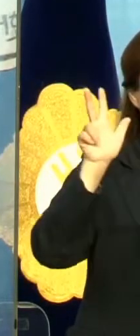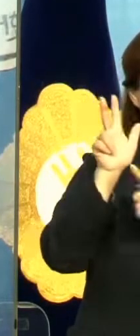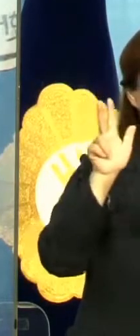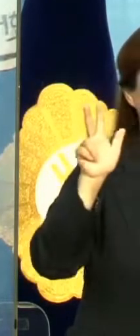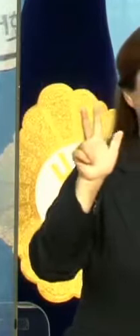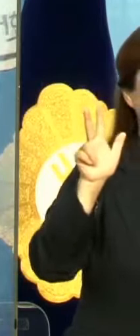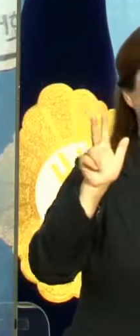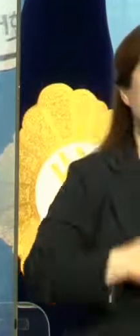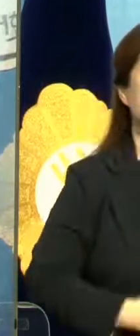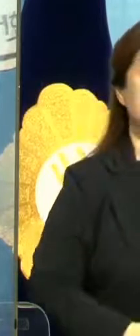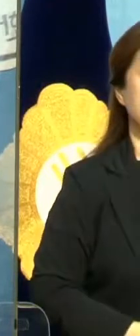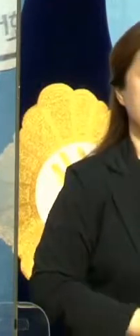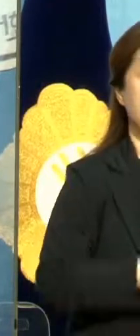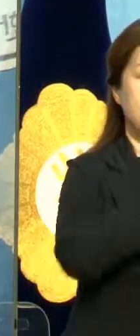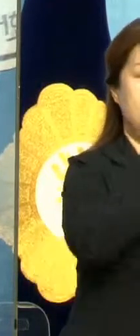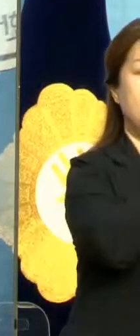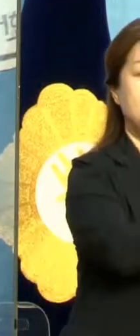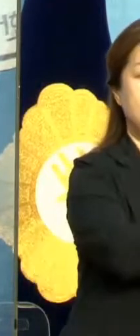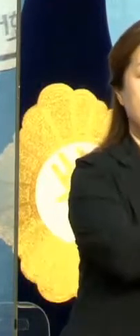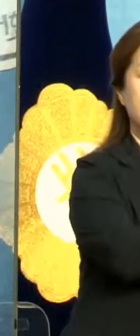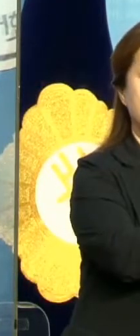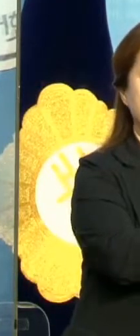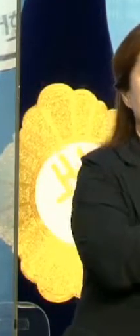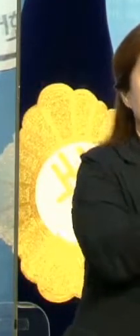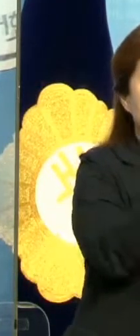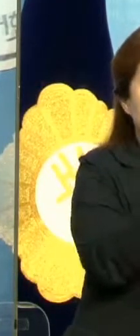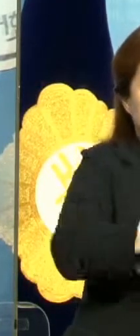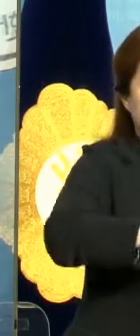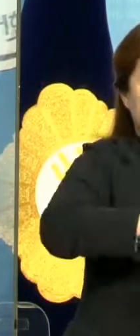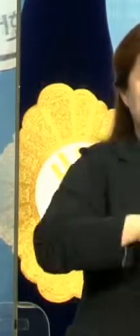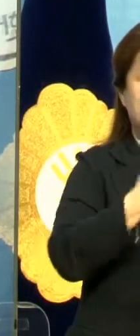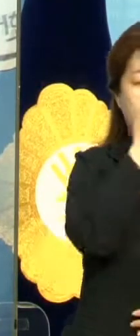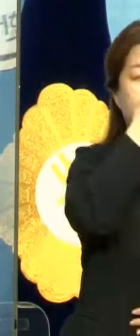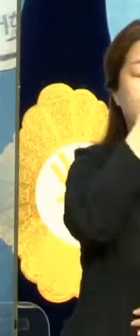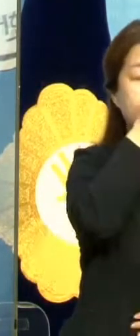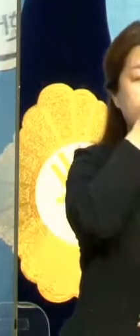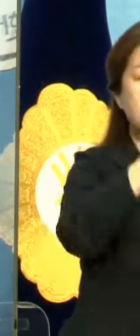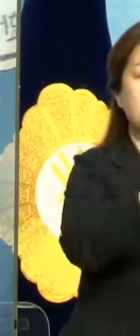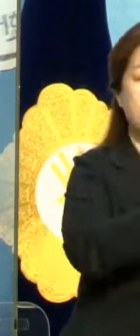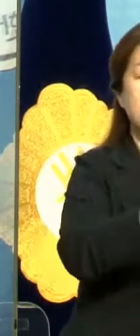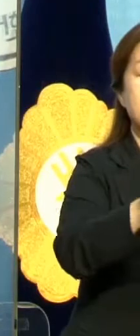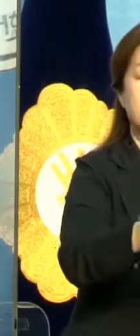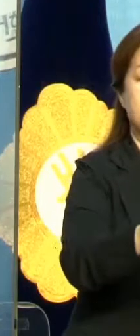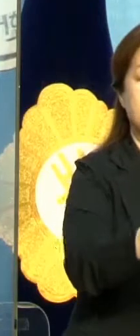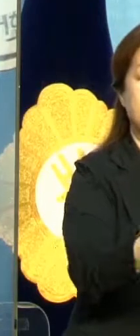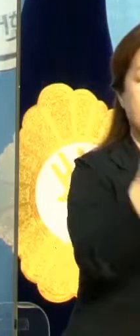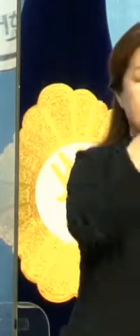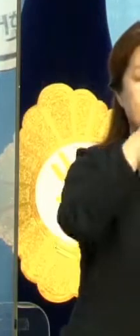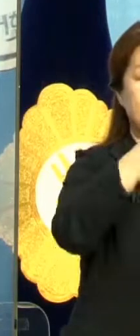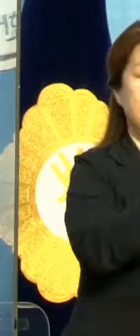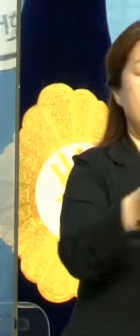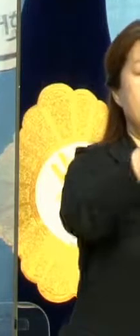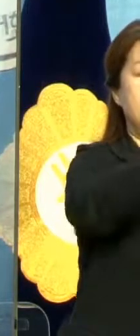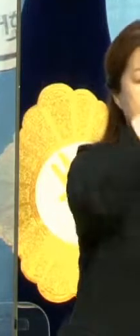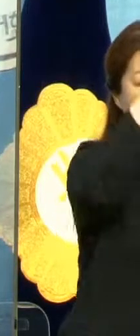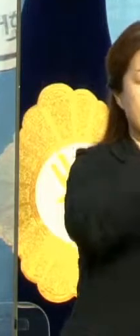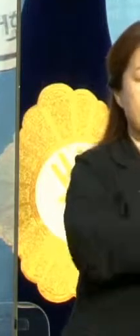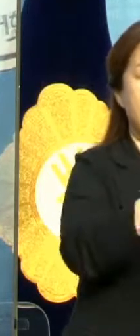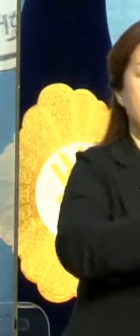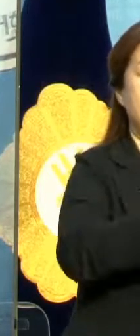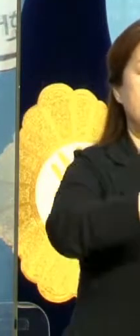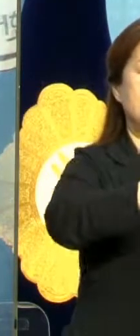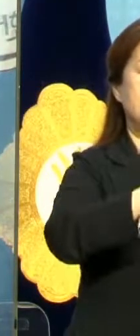쓸 것입니다 박덕흠 의원 이 일말의 양심의 가책을 느낀다면 즉시 국민 앞에 사죄하고 국회의원직을 탓해야